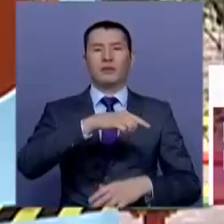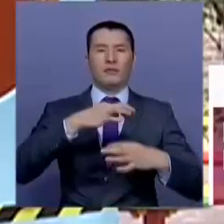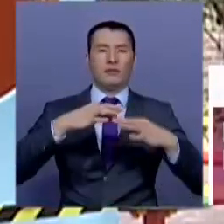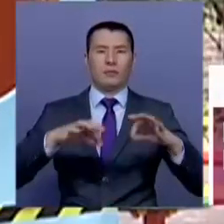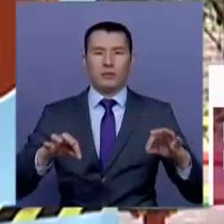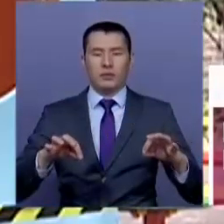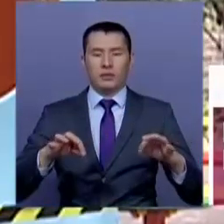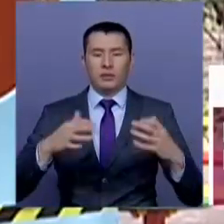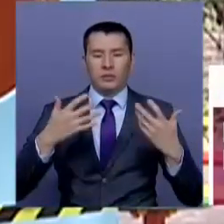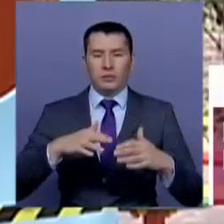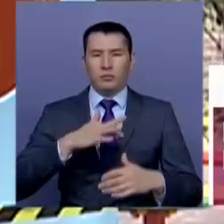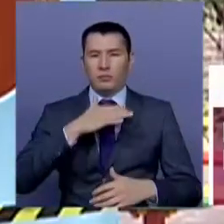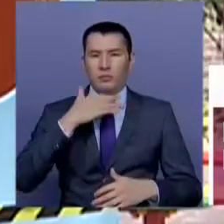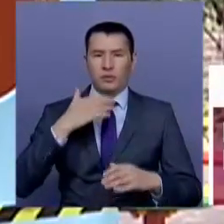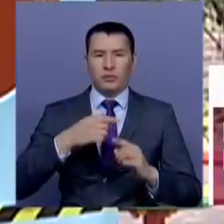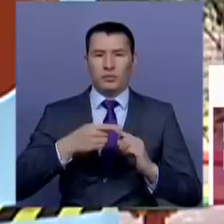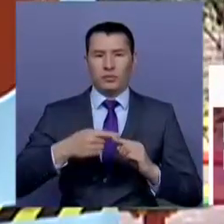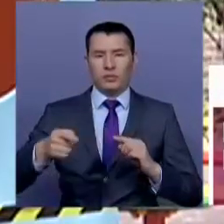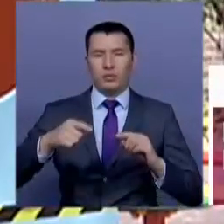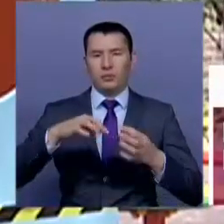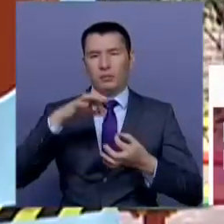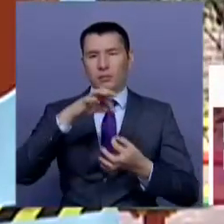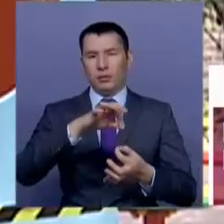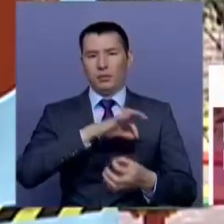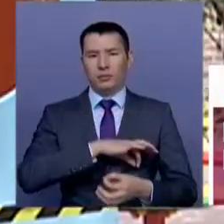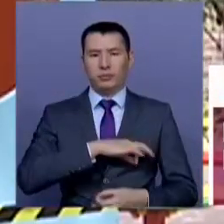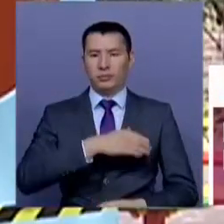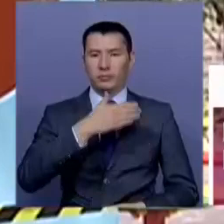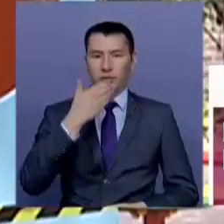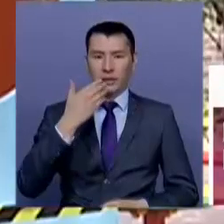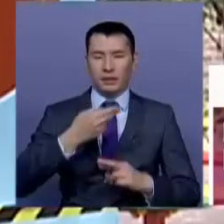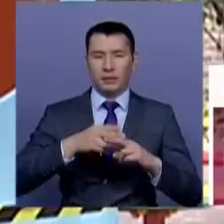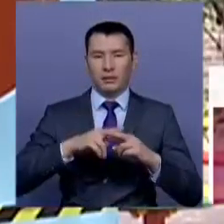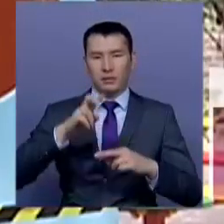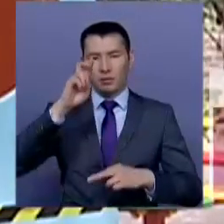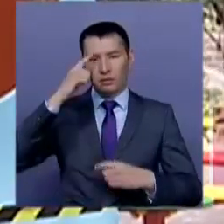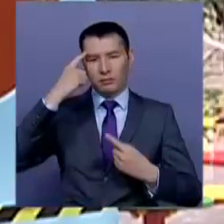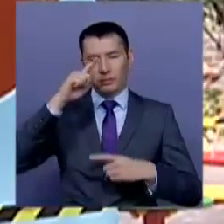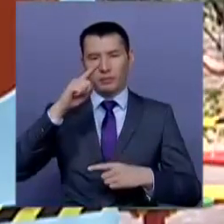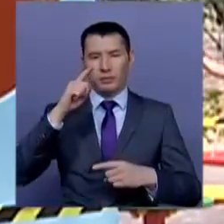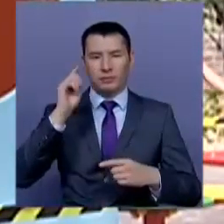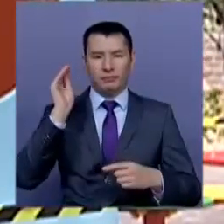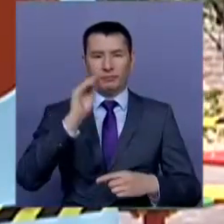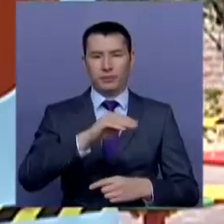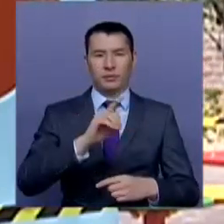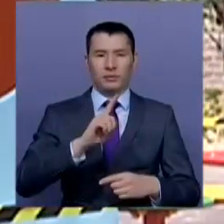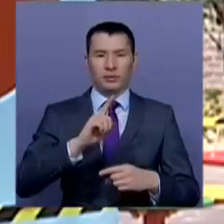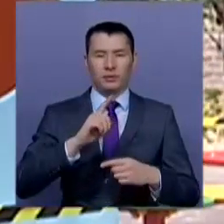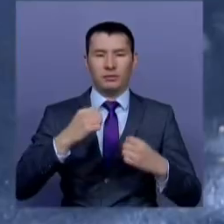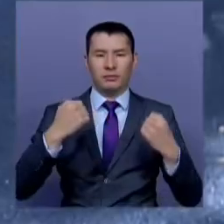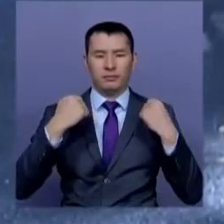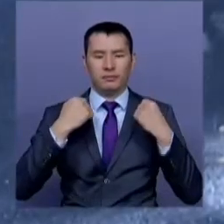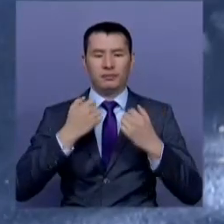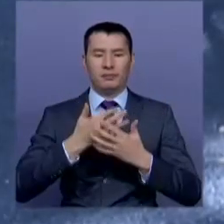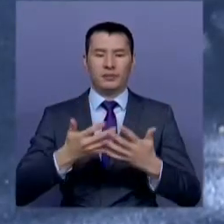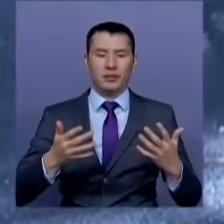которые на протяжении уже многих лет пустуют, то есть не используются. И мы на этих местах организовываем благоустроительные работы. В